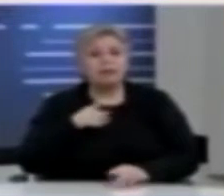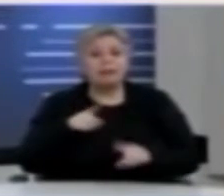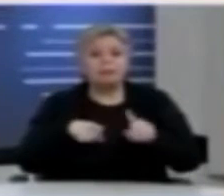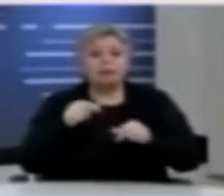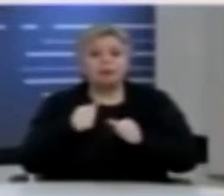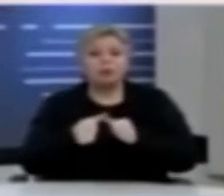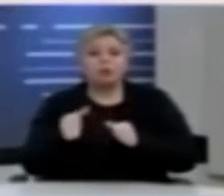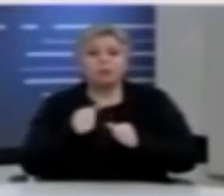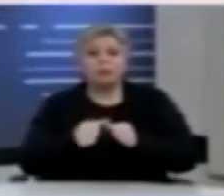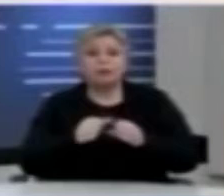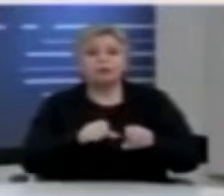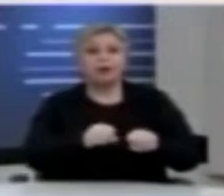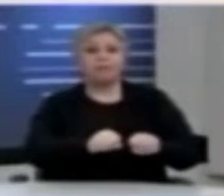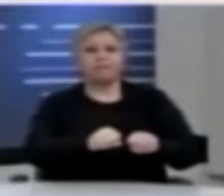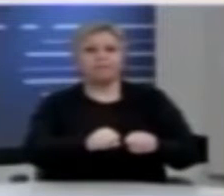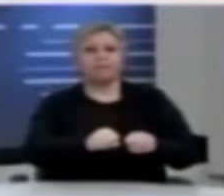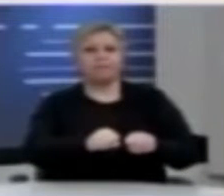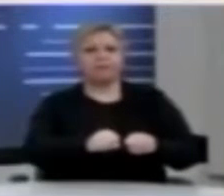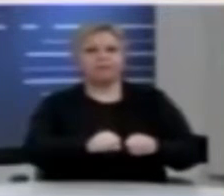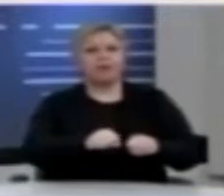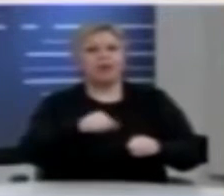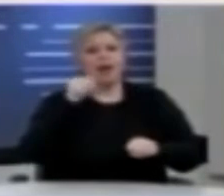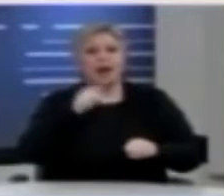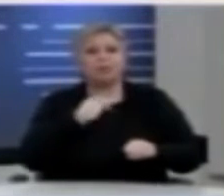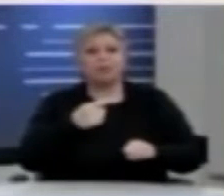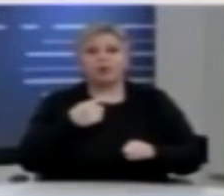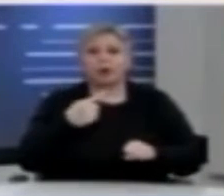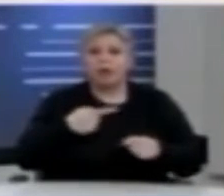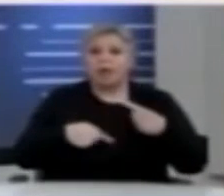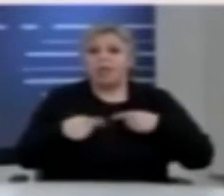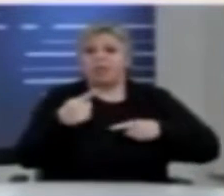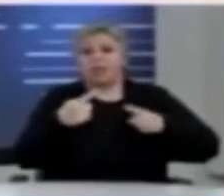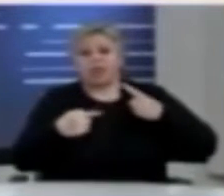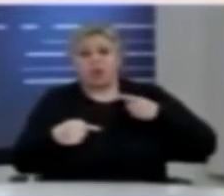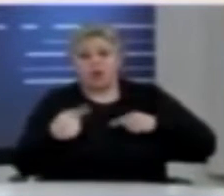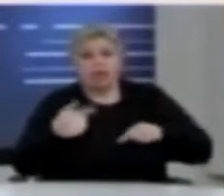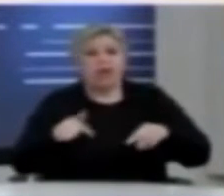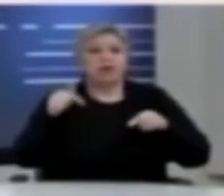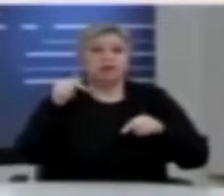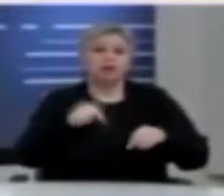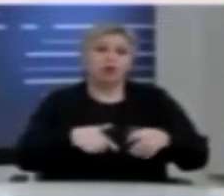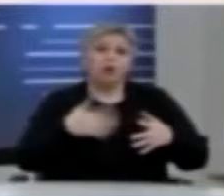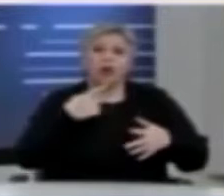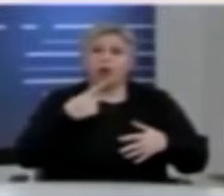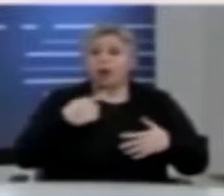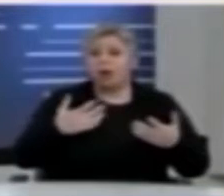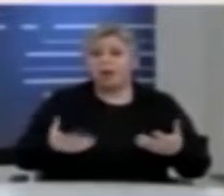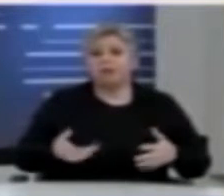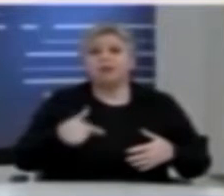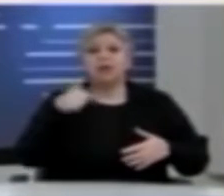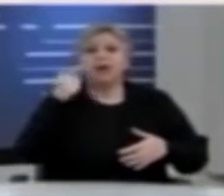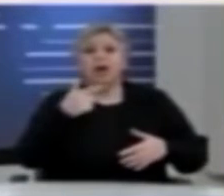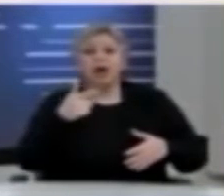στην εξουσία, με κάθε τρόπο και με κάθε δικαιολογία. Τώρα σας έπιασε, λέει, ο πόνος, γιατί δεν προλάβατε